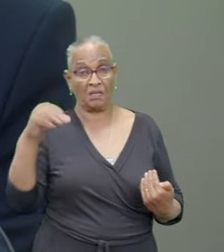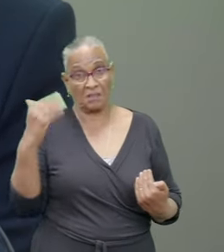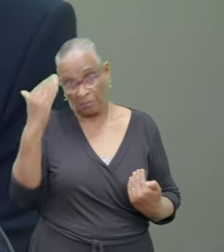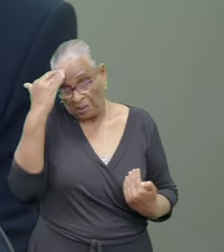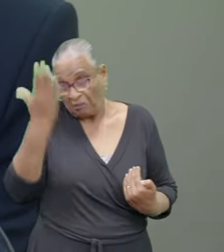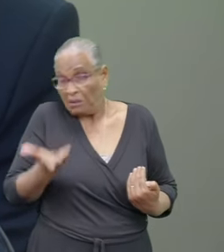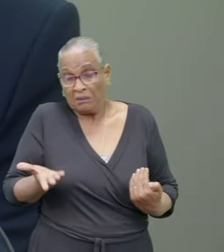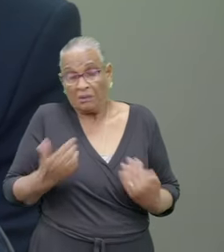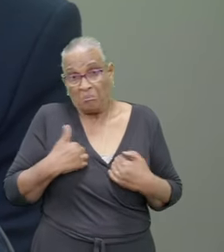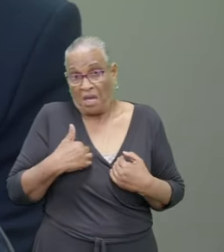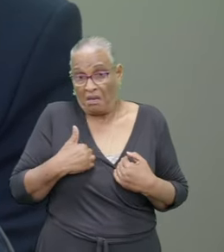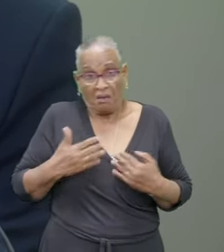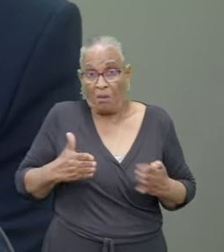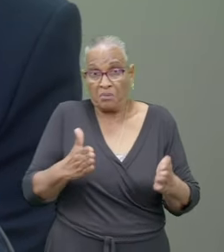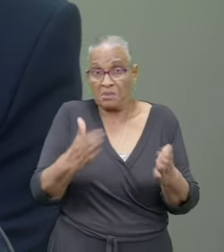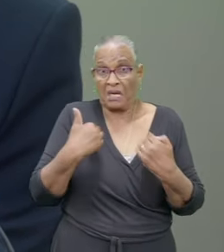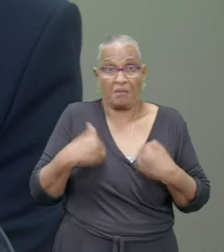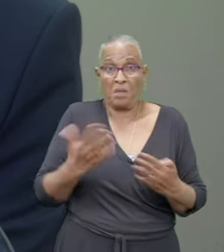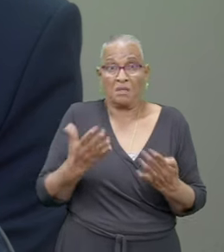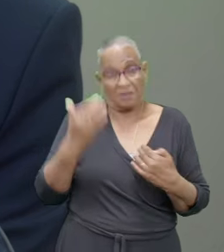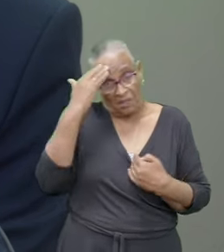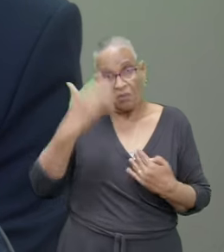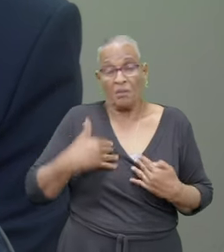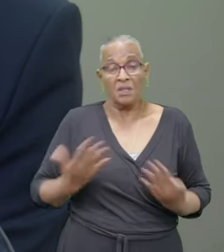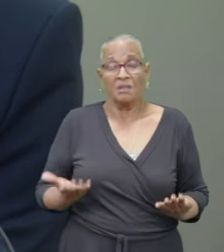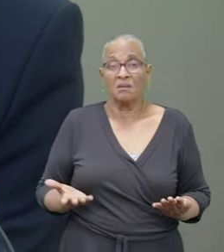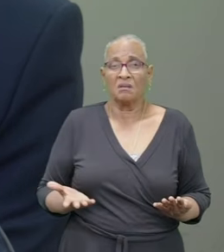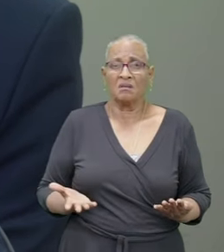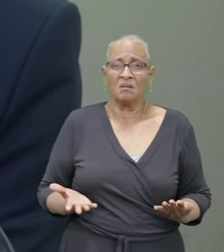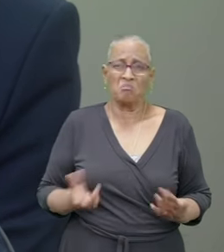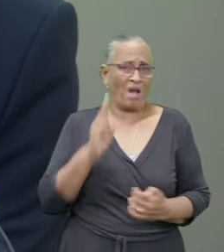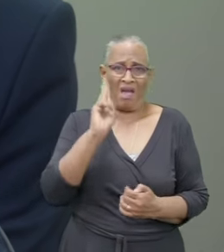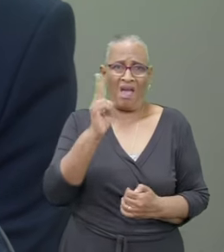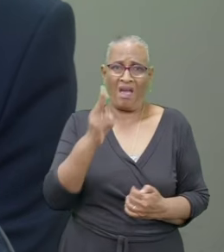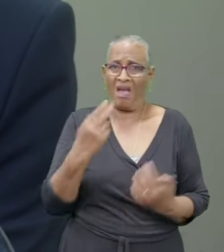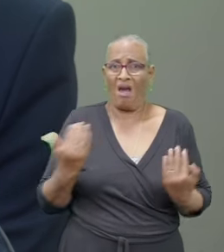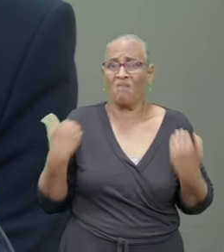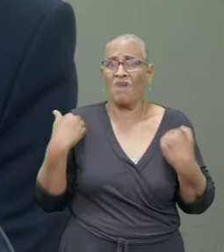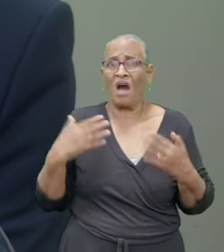zijn. Maar de echte reden weet ik niet.